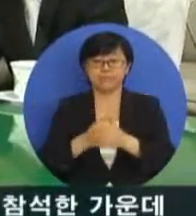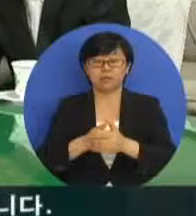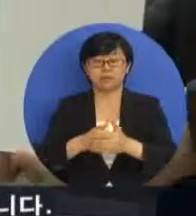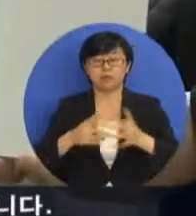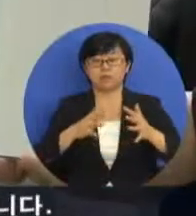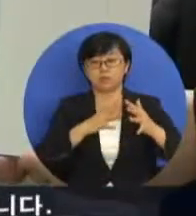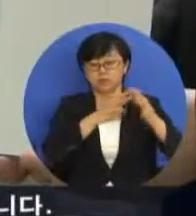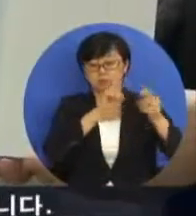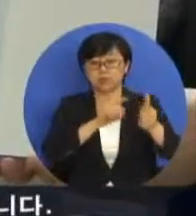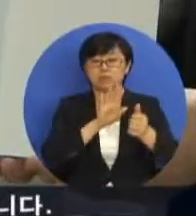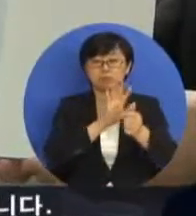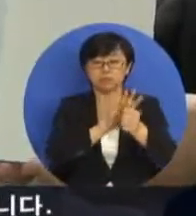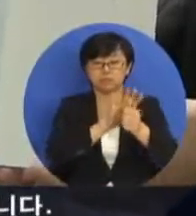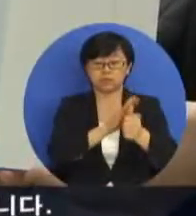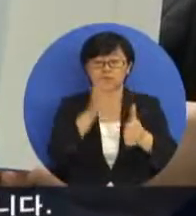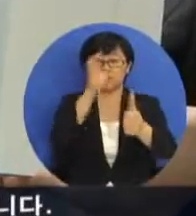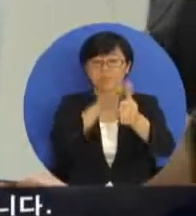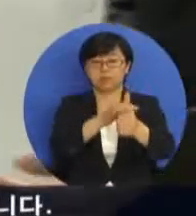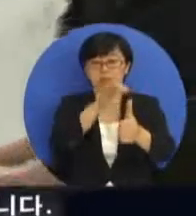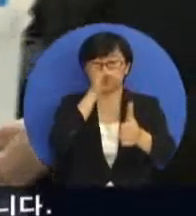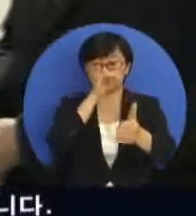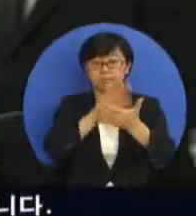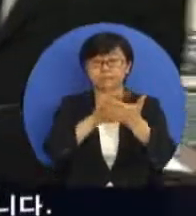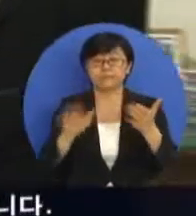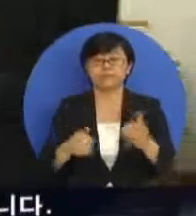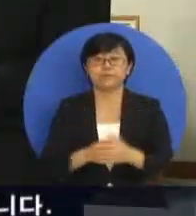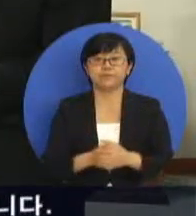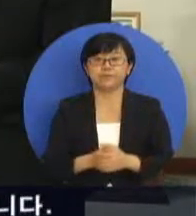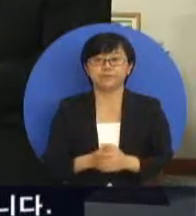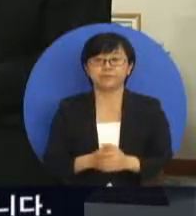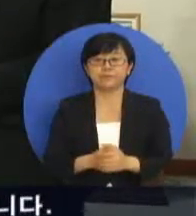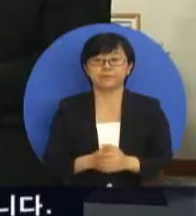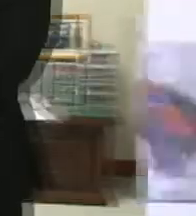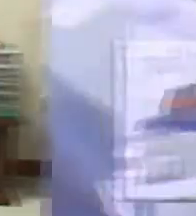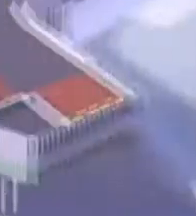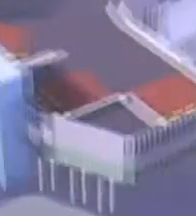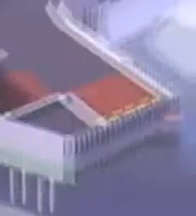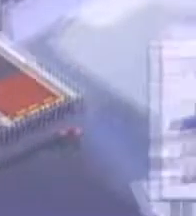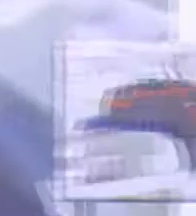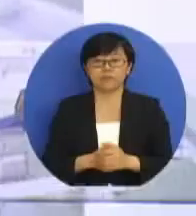가운데 정림건축 이웃돕기 성금 기탁식이 있었습니다.